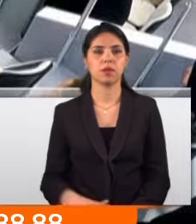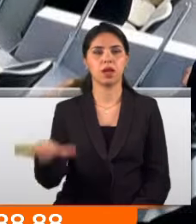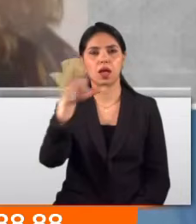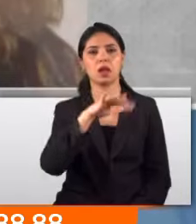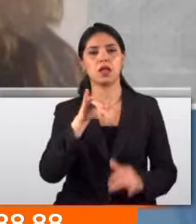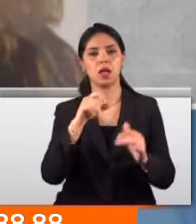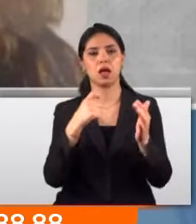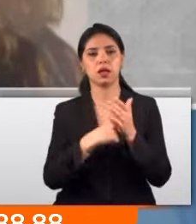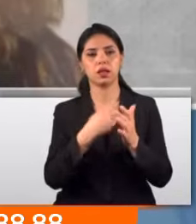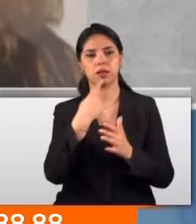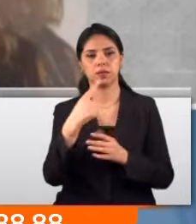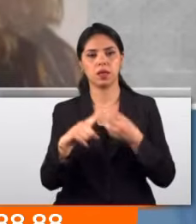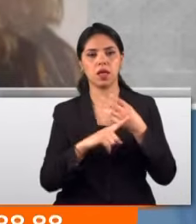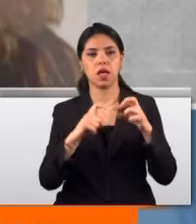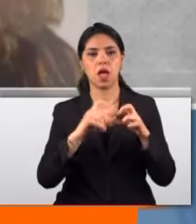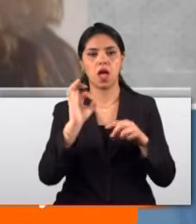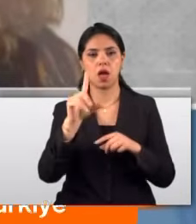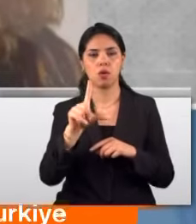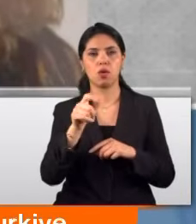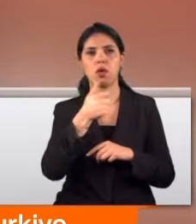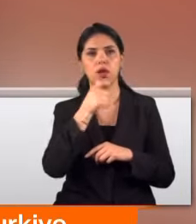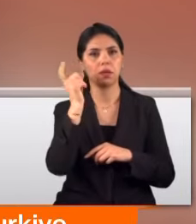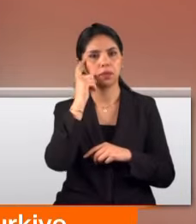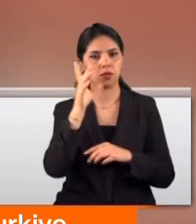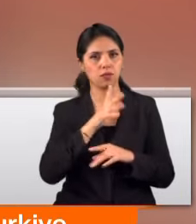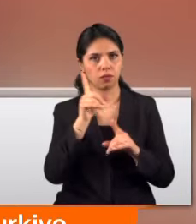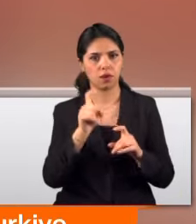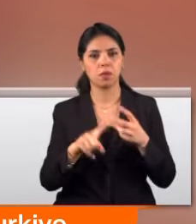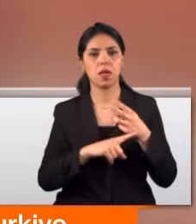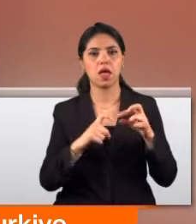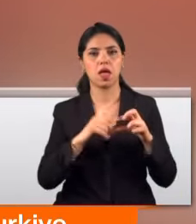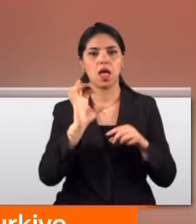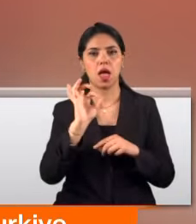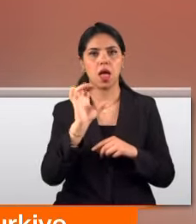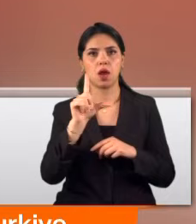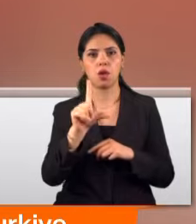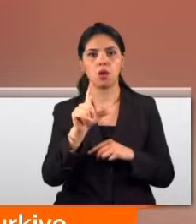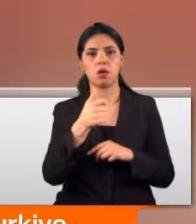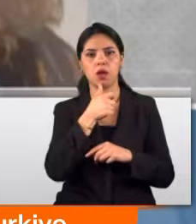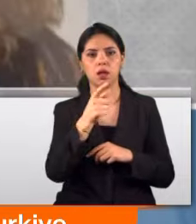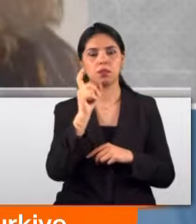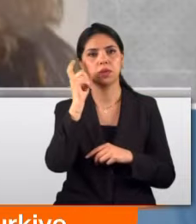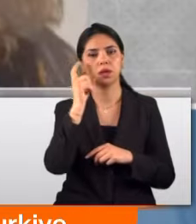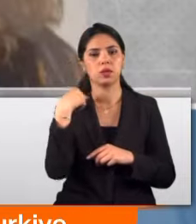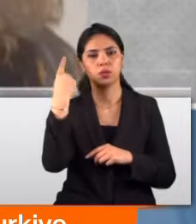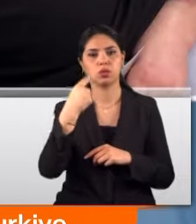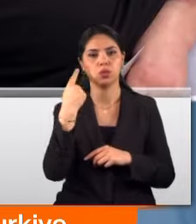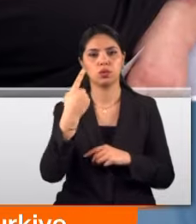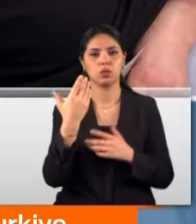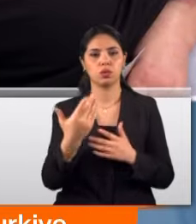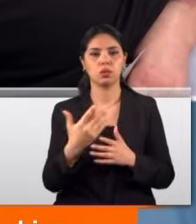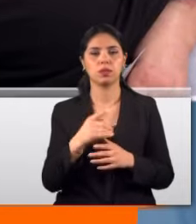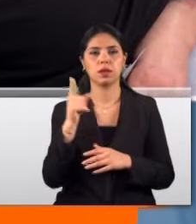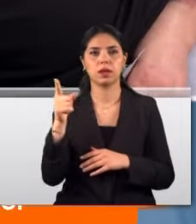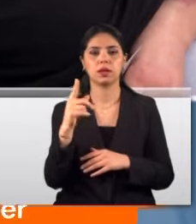verildi. Erol diye birini tanıyor musunuz? Yok. Tanımıyoruz. Annenin Erol Simavi'yi de mi tanıdığını düşünüyorsun? Evet. Dallas. Hanımefendi